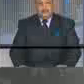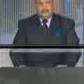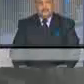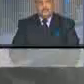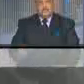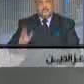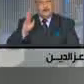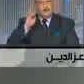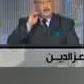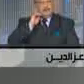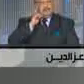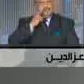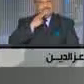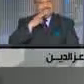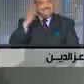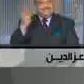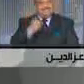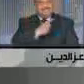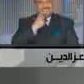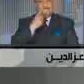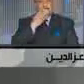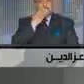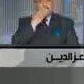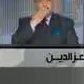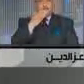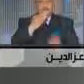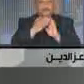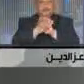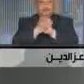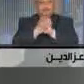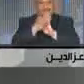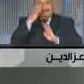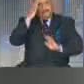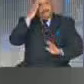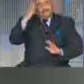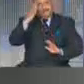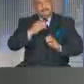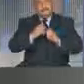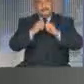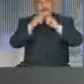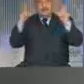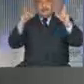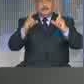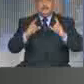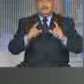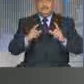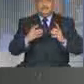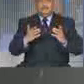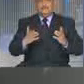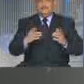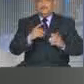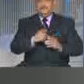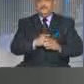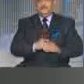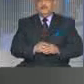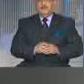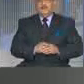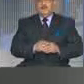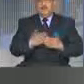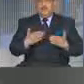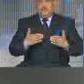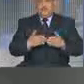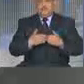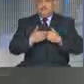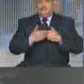نشرة المسائية الأولى للأخبار، أهلا بكم. تختتم غدا أشغال الملتقى الإقليمي لمنظمة الأمم المتحدة للأغذية